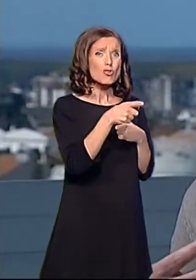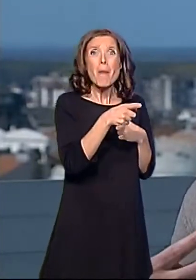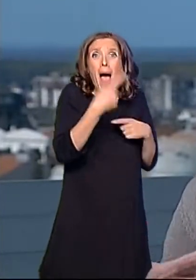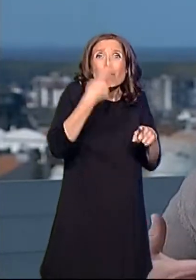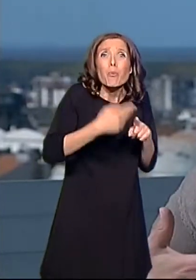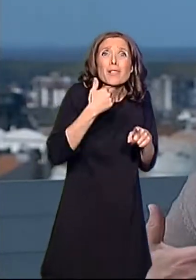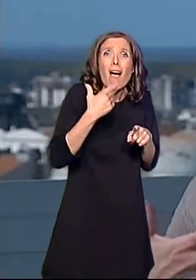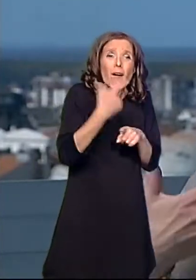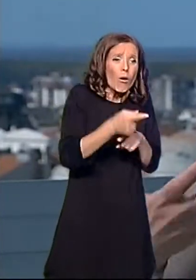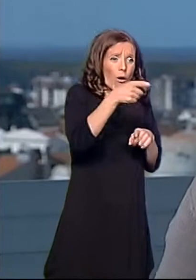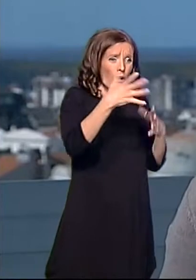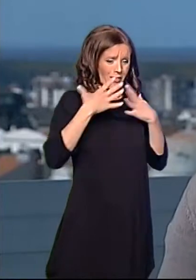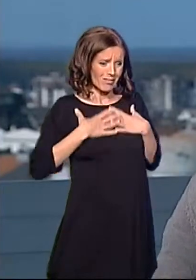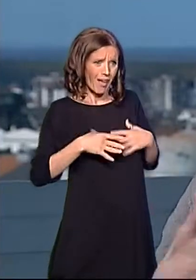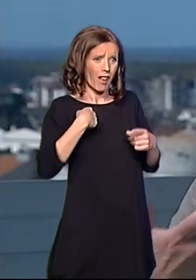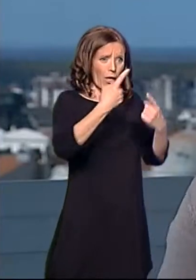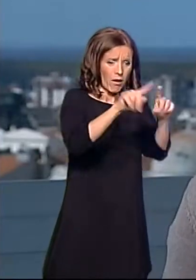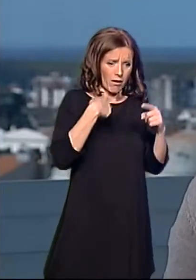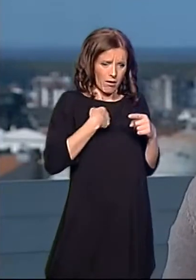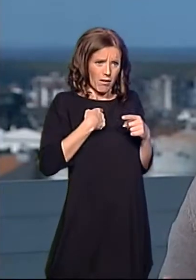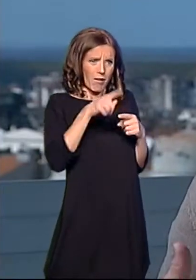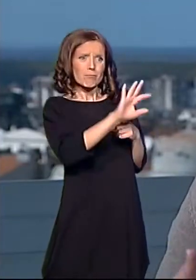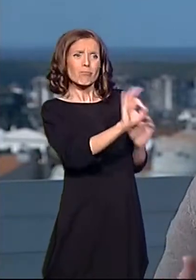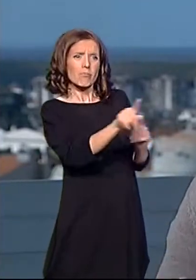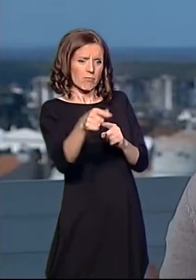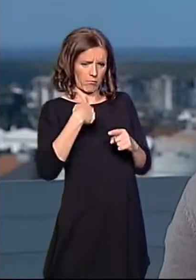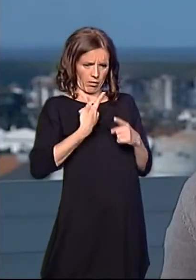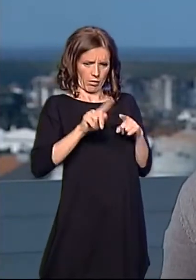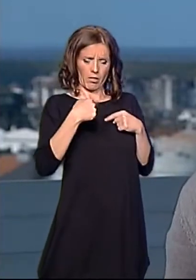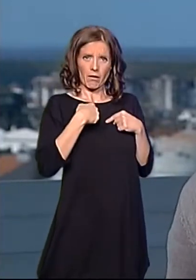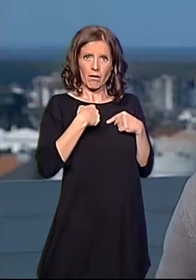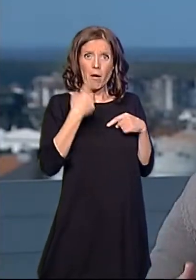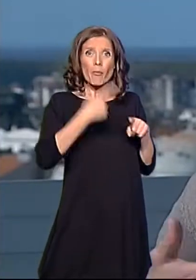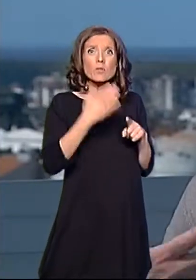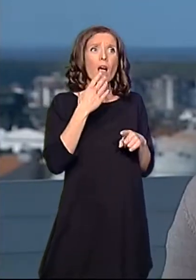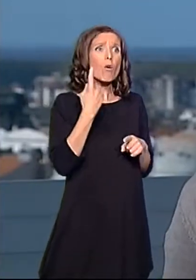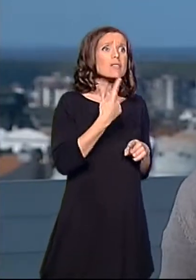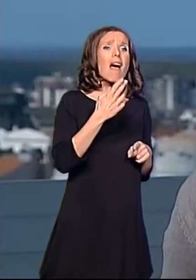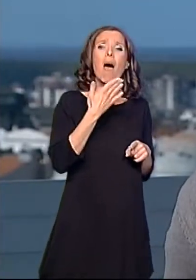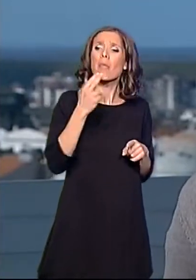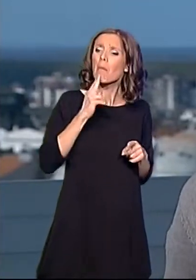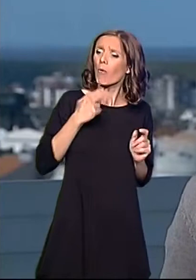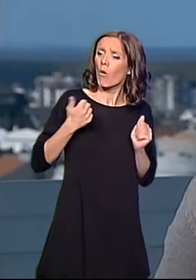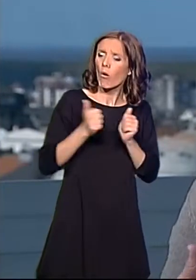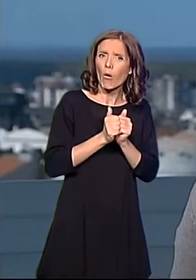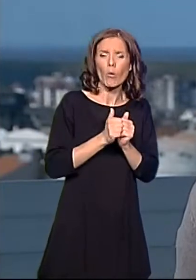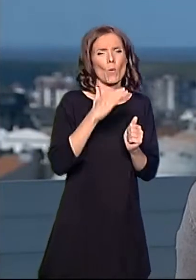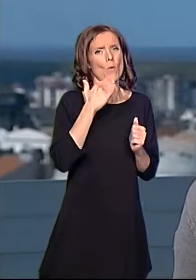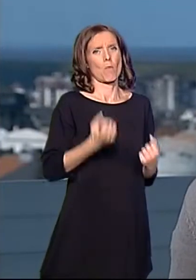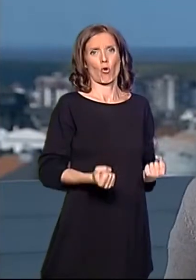Još kad si sam u celoj toj priči, onda je to sve mnogo teže. E, da bi mi